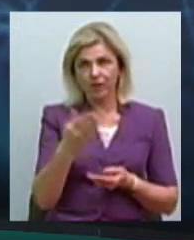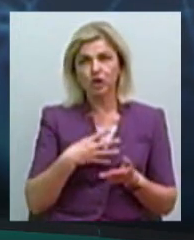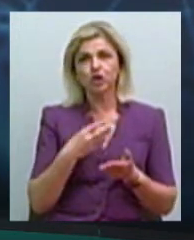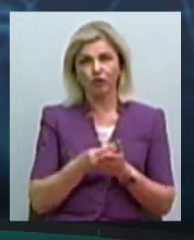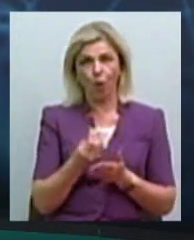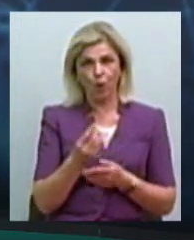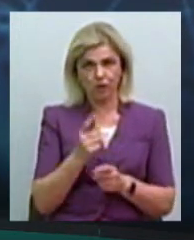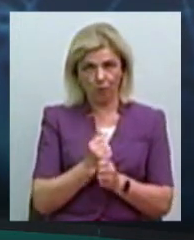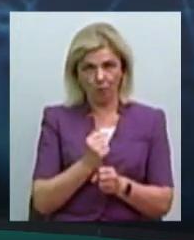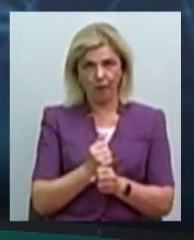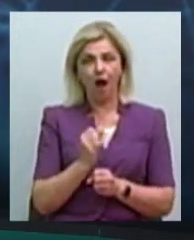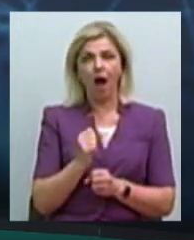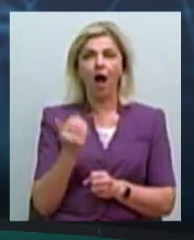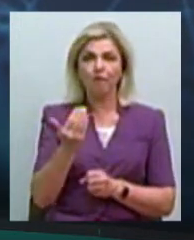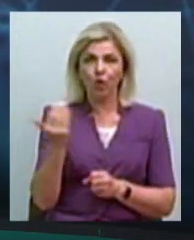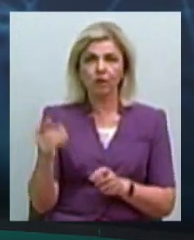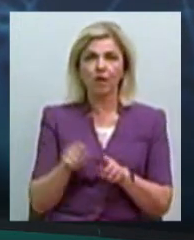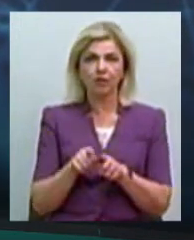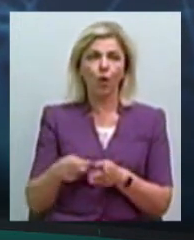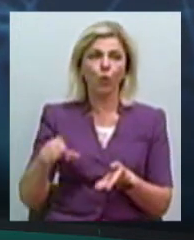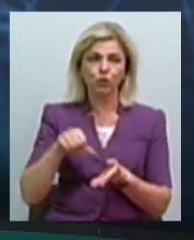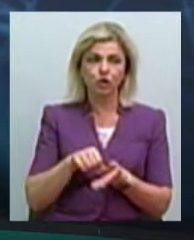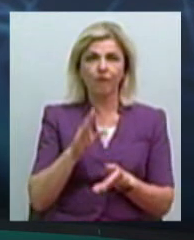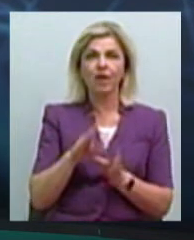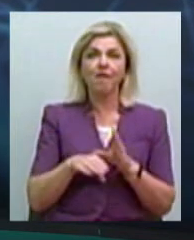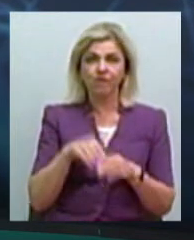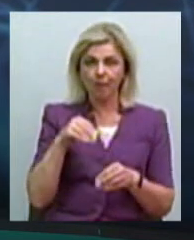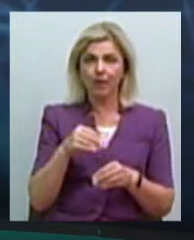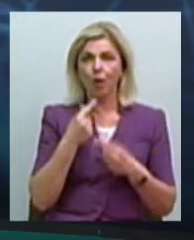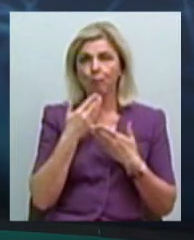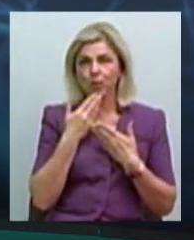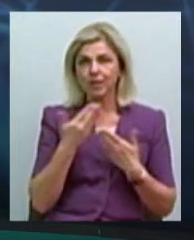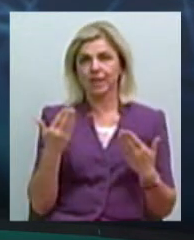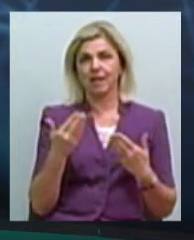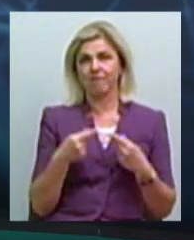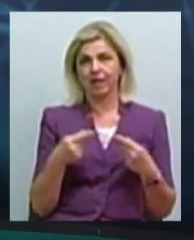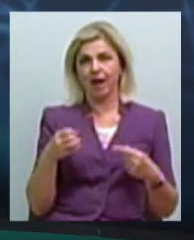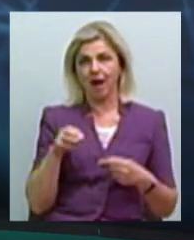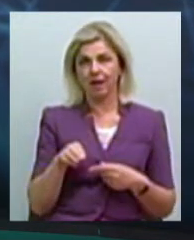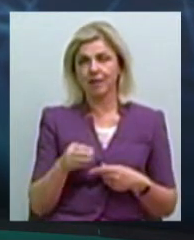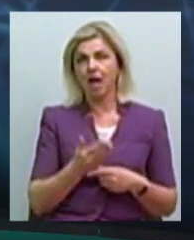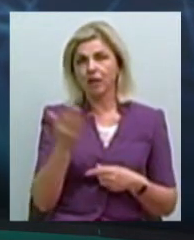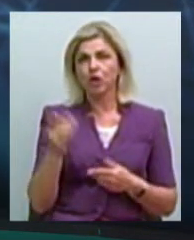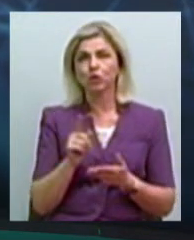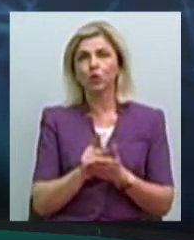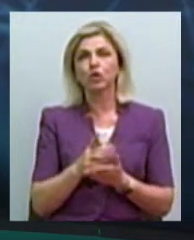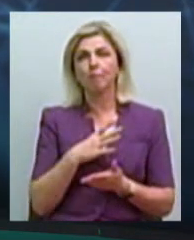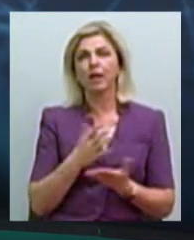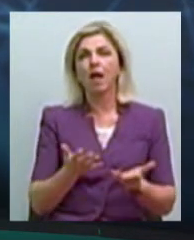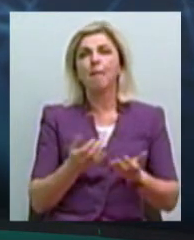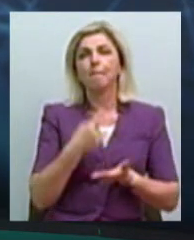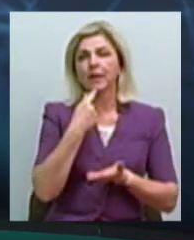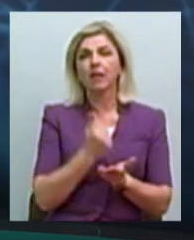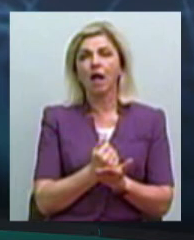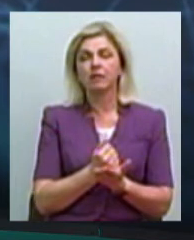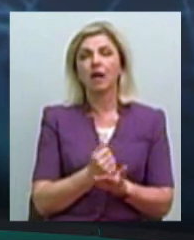це робили, але вона також брала участь у виборі самоосточного ну, дело в тому, що вони ж повинні були його прийняти. Тобто, ну, як уже Роман